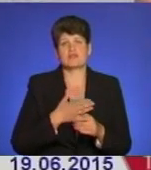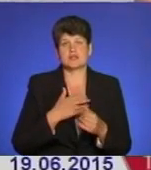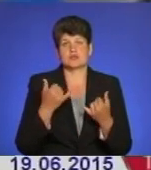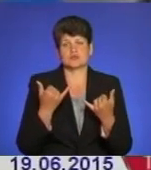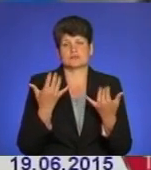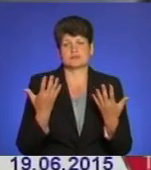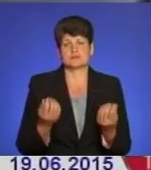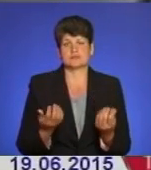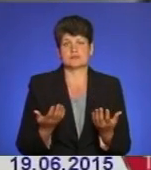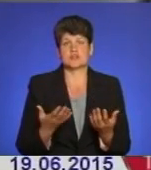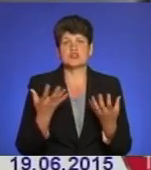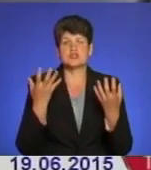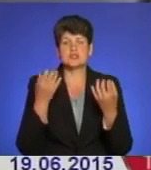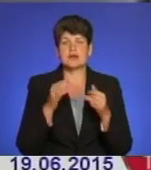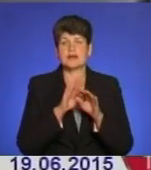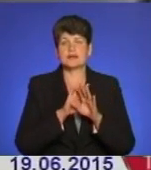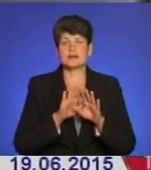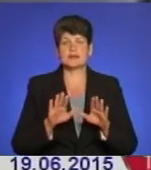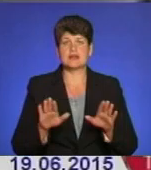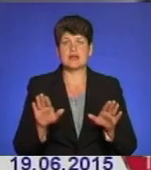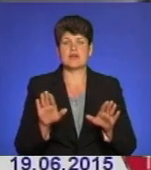реаліях.